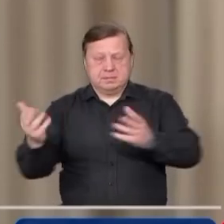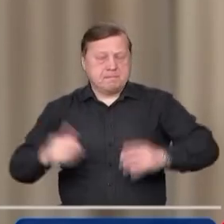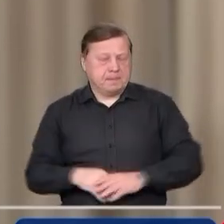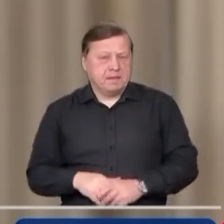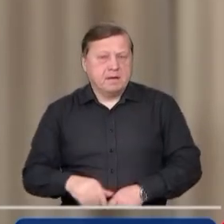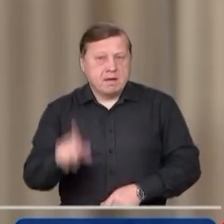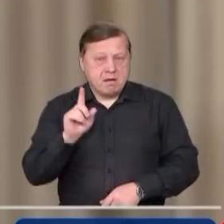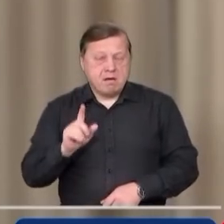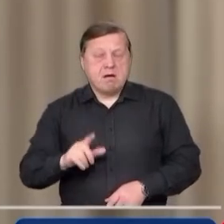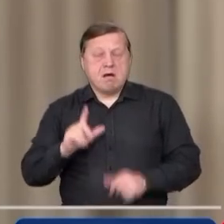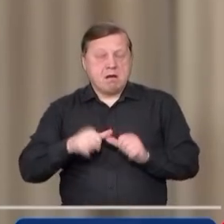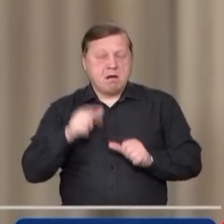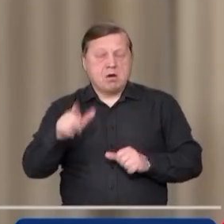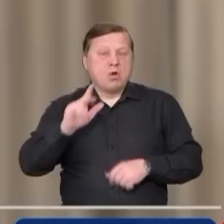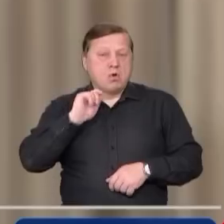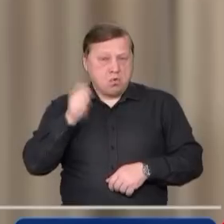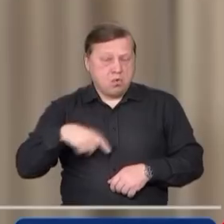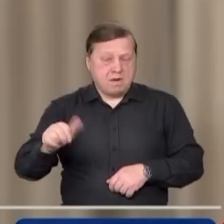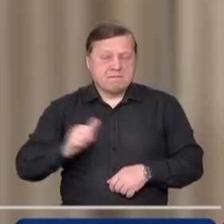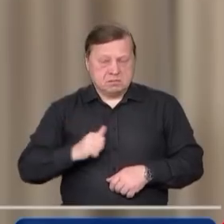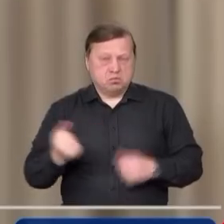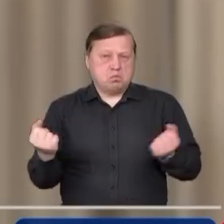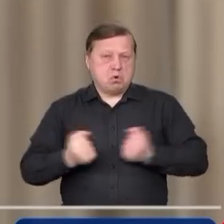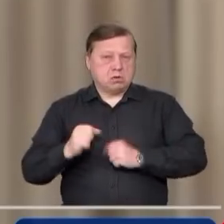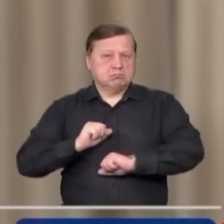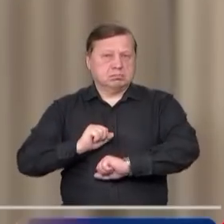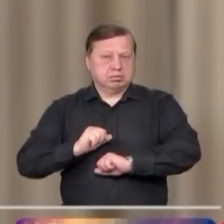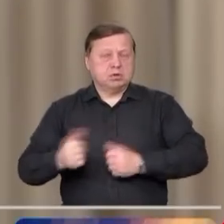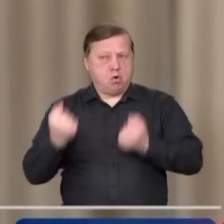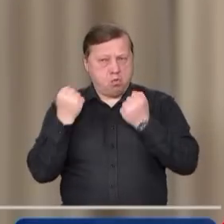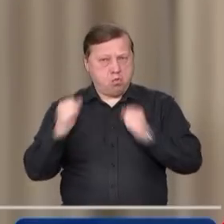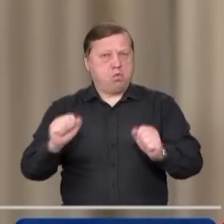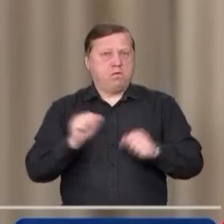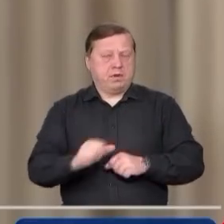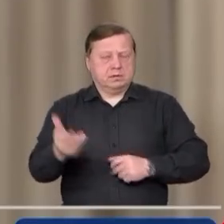Ukraińcy trzymają się mocno, są odważni, dzielni.